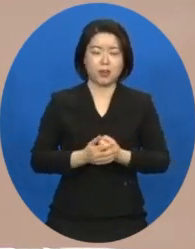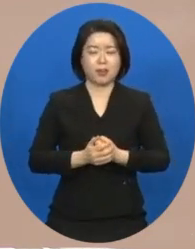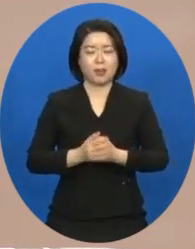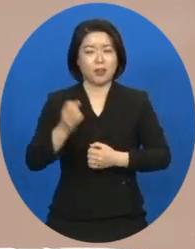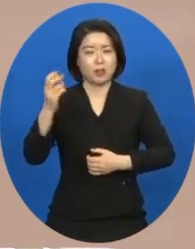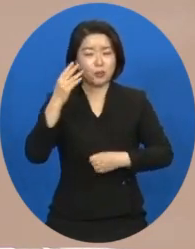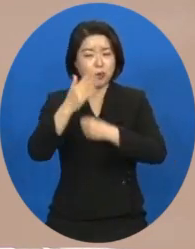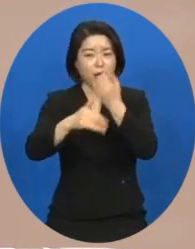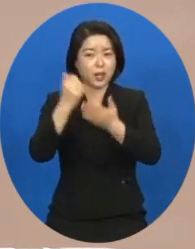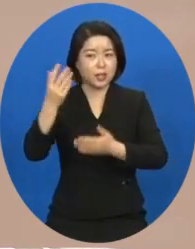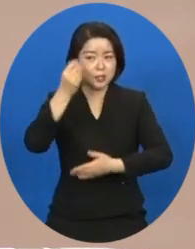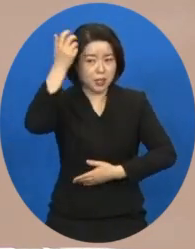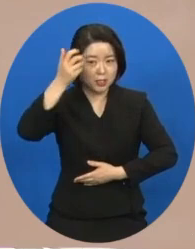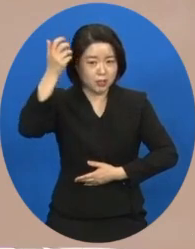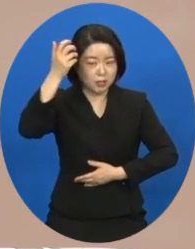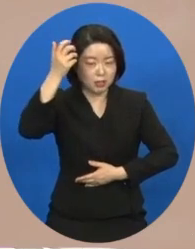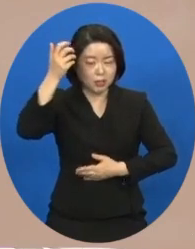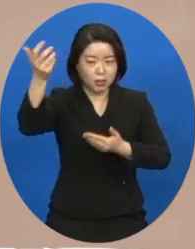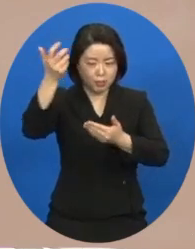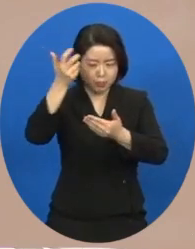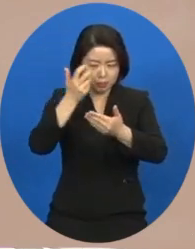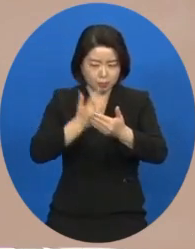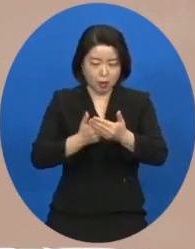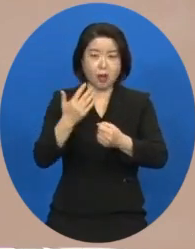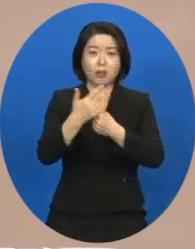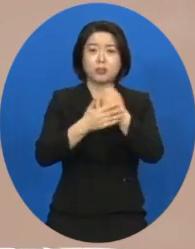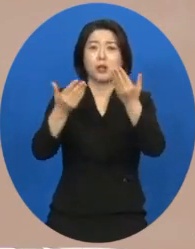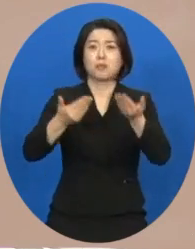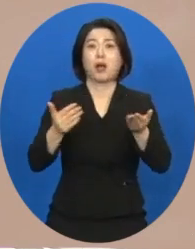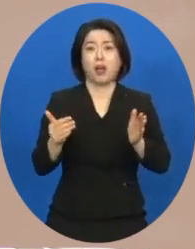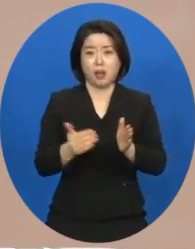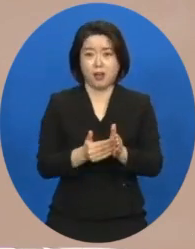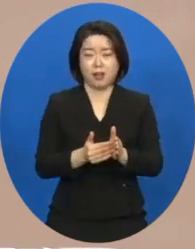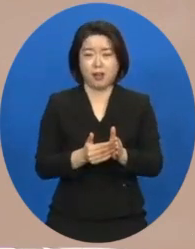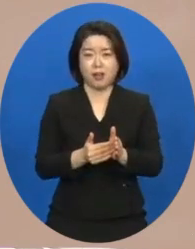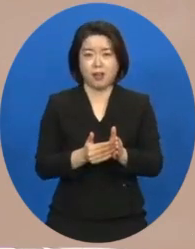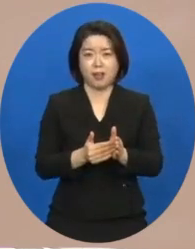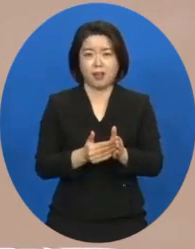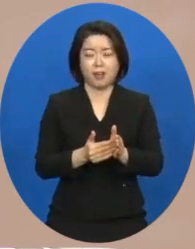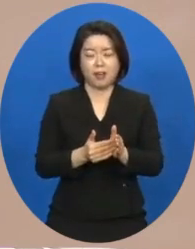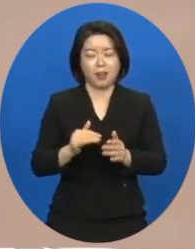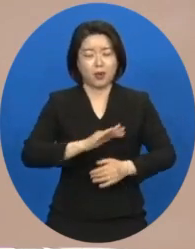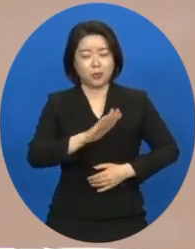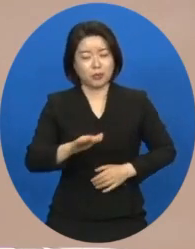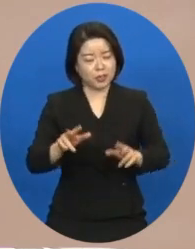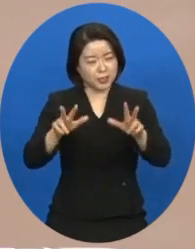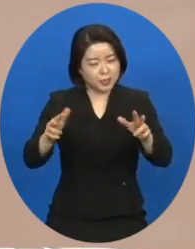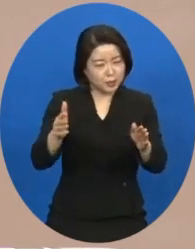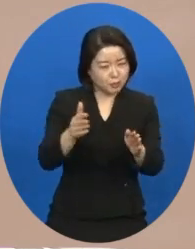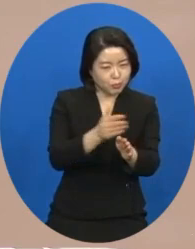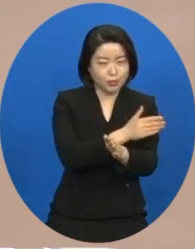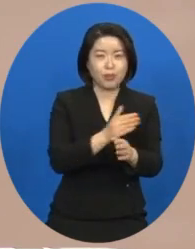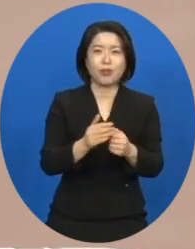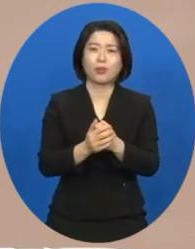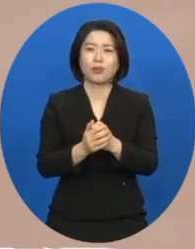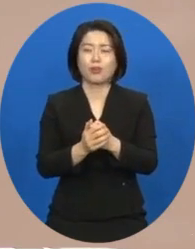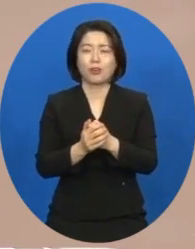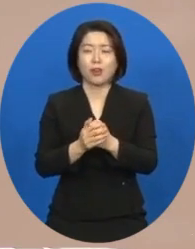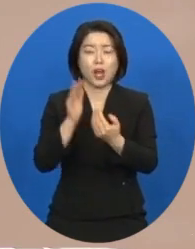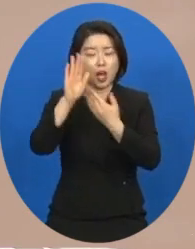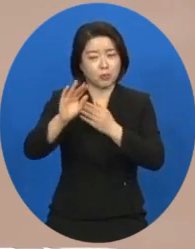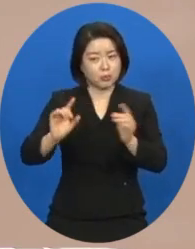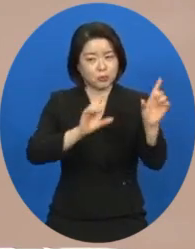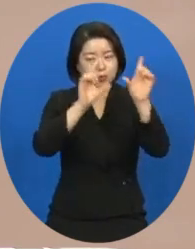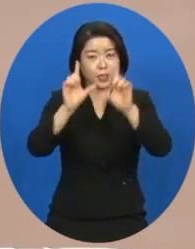성령이 내 안에 거하시는 은혜를 받았으니 우리가 이제부터 정말 살아갈